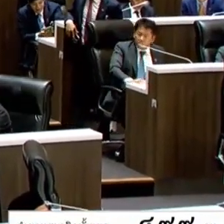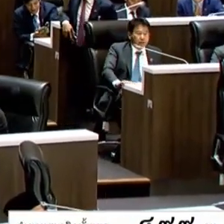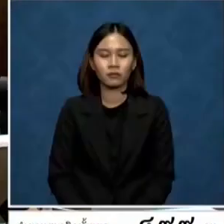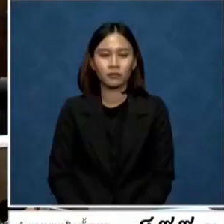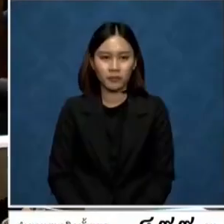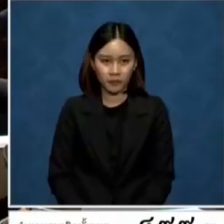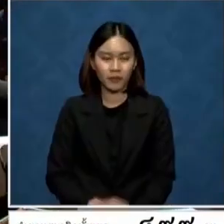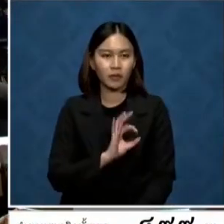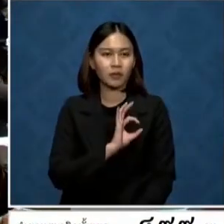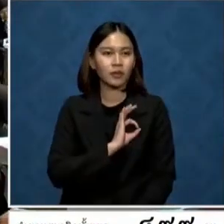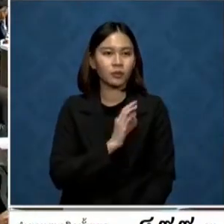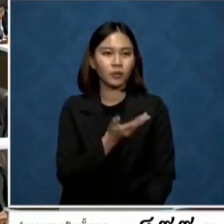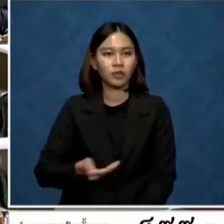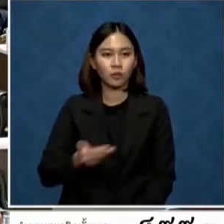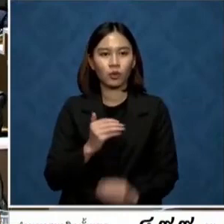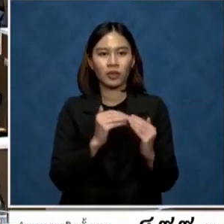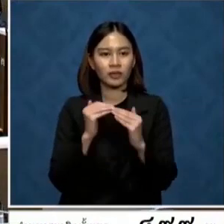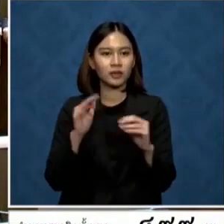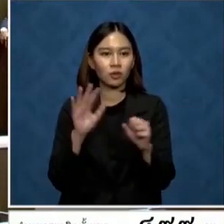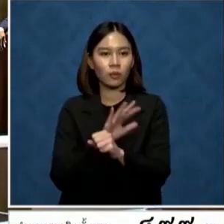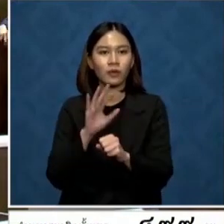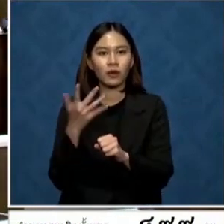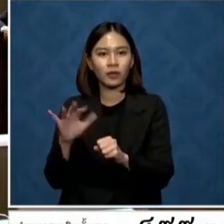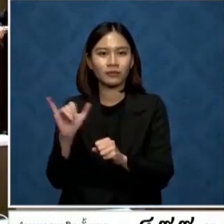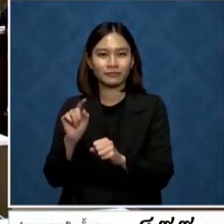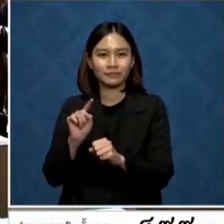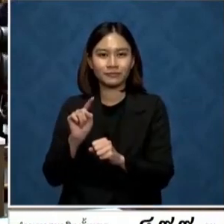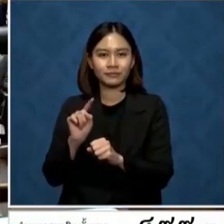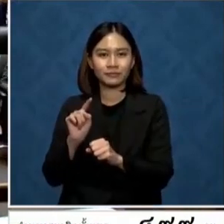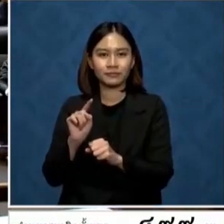ครับสมาชิกสมาชิกไซจิตเอ่อครบถ้วนหรือยัง